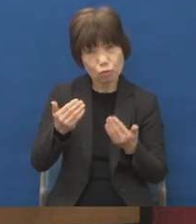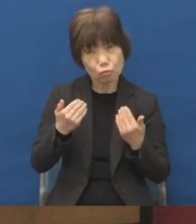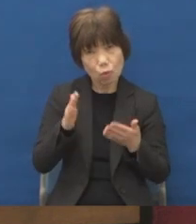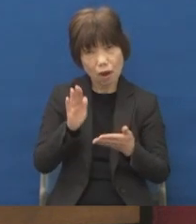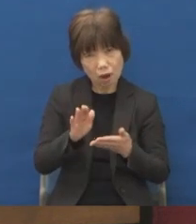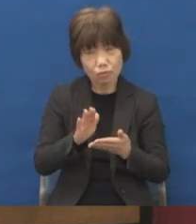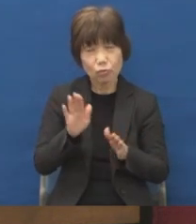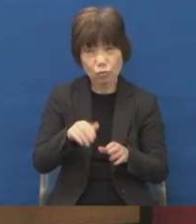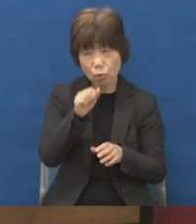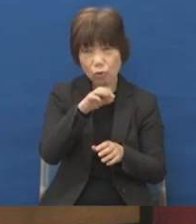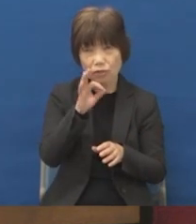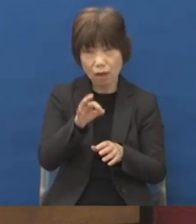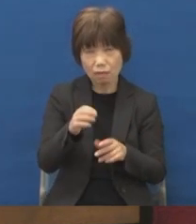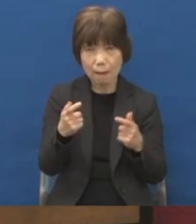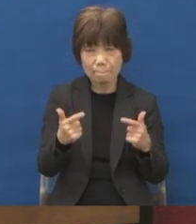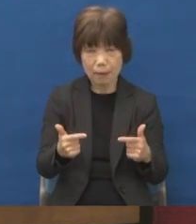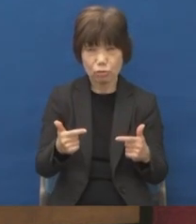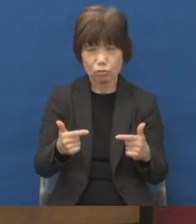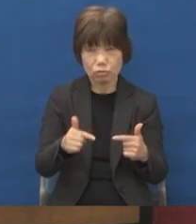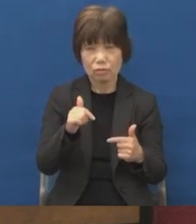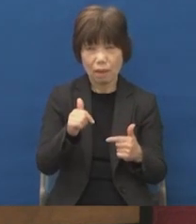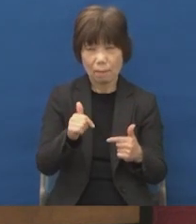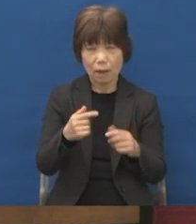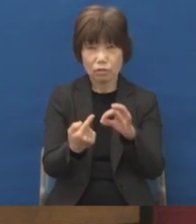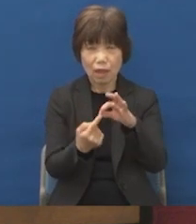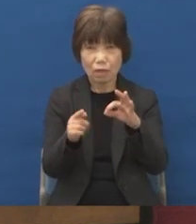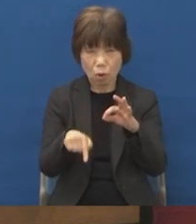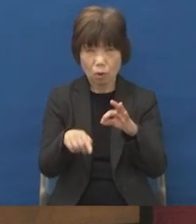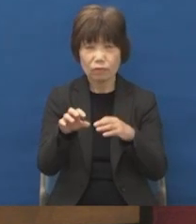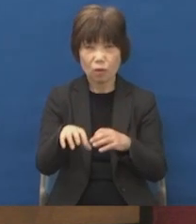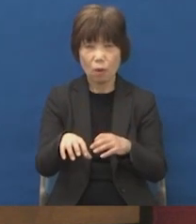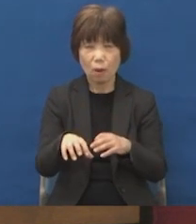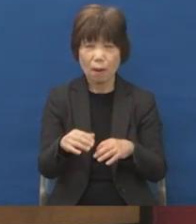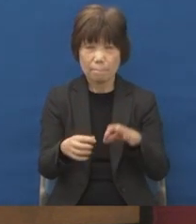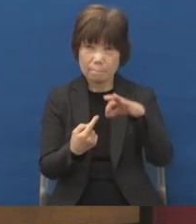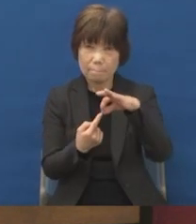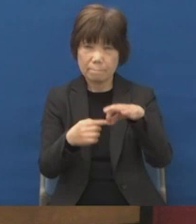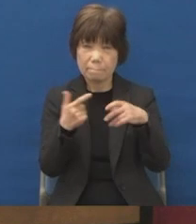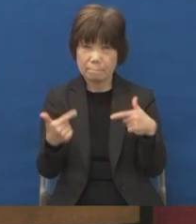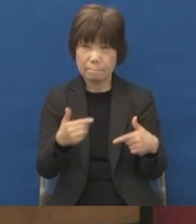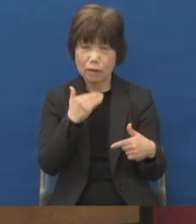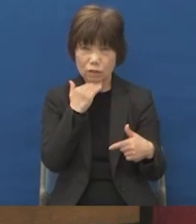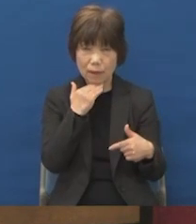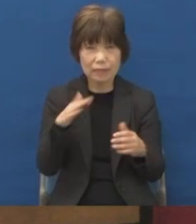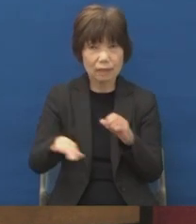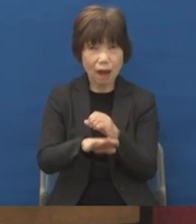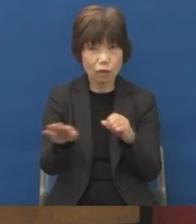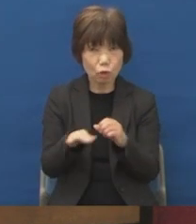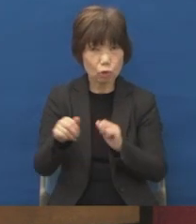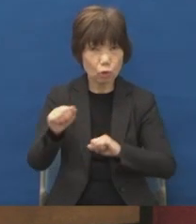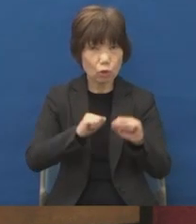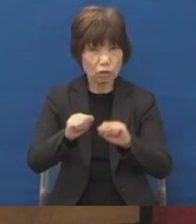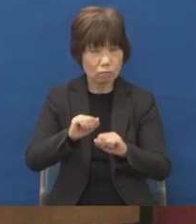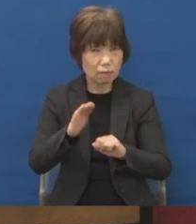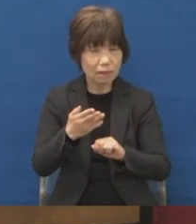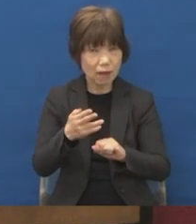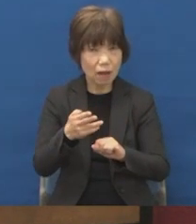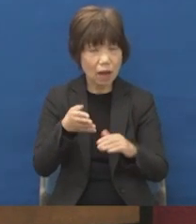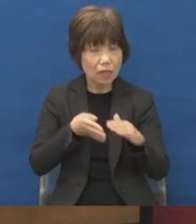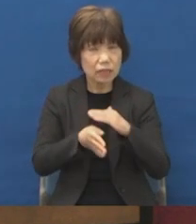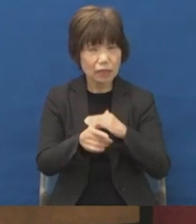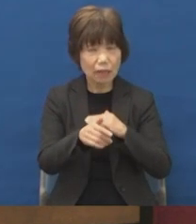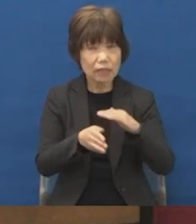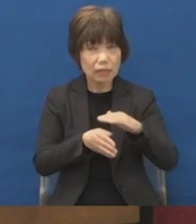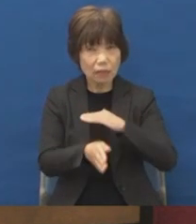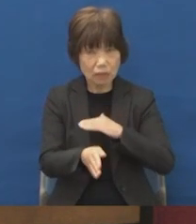てはバス停の上屋の新設に始まるバス待ち環境の向上に向けた取り組みや、一部の地下鉄駅トイレ